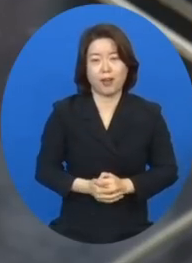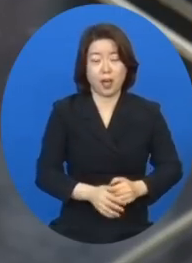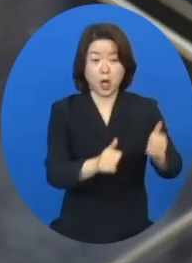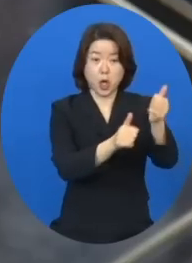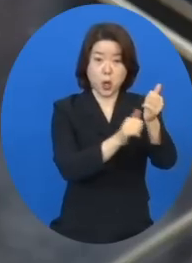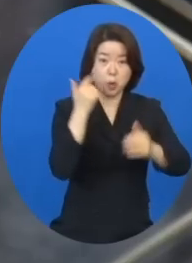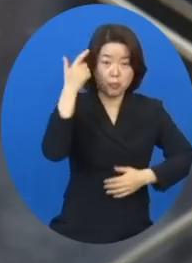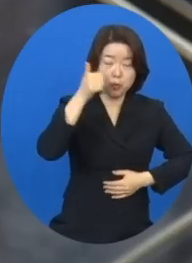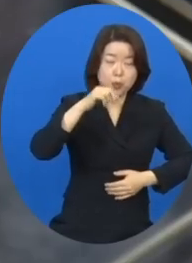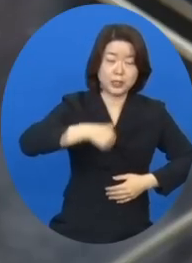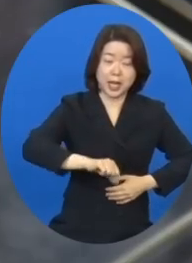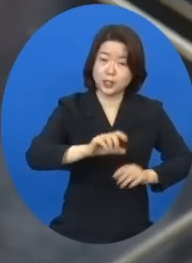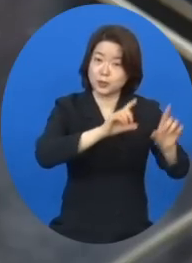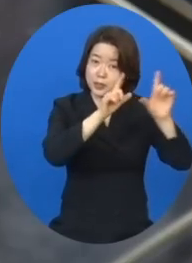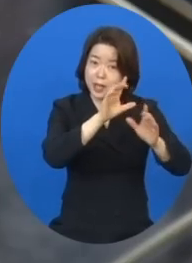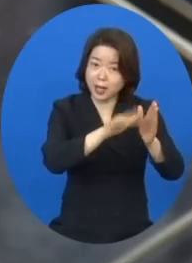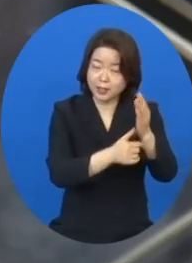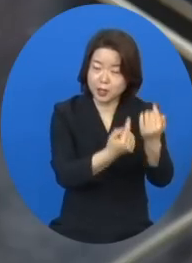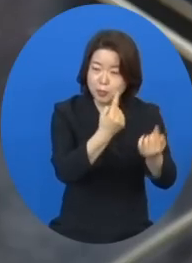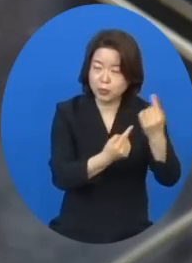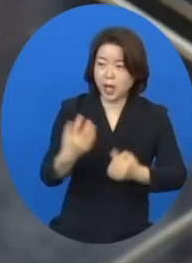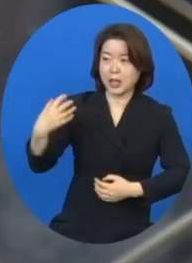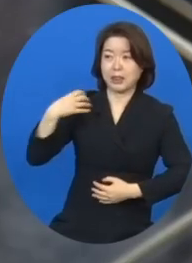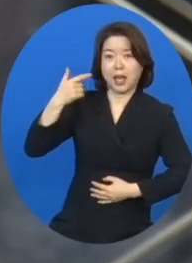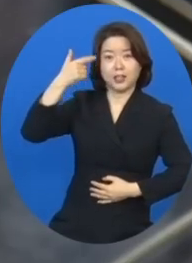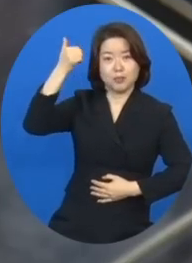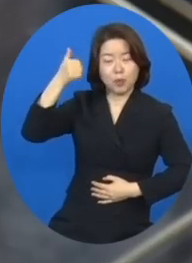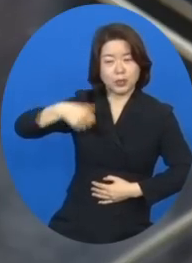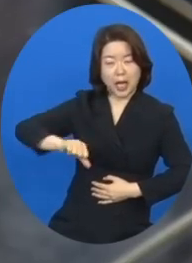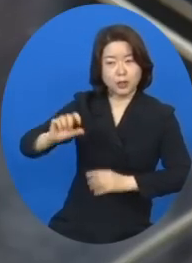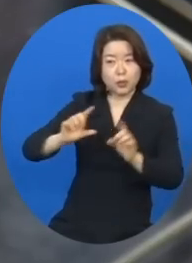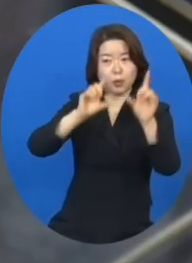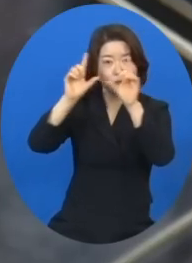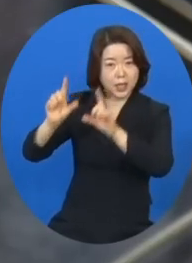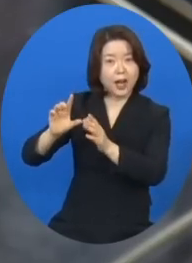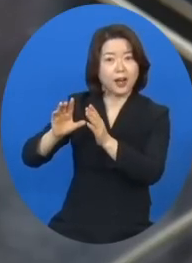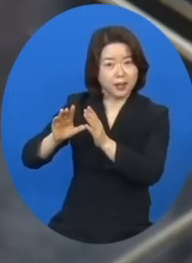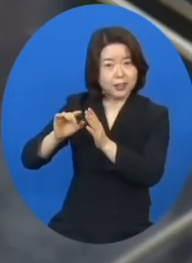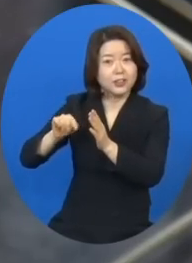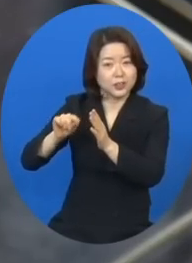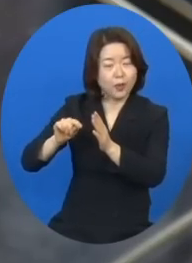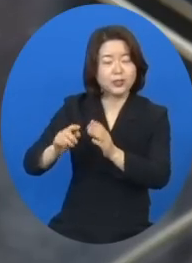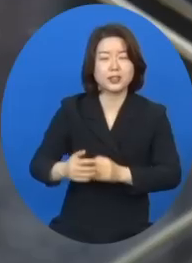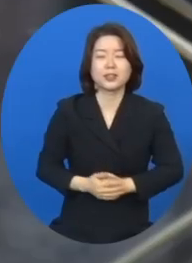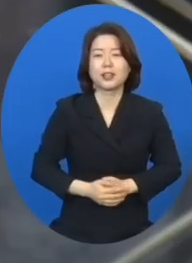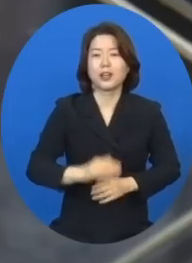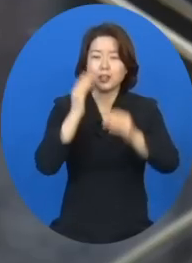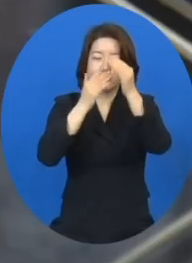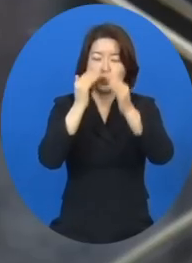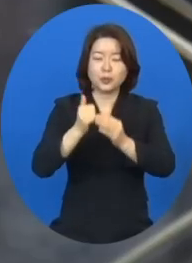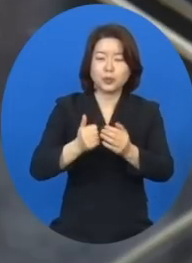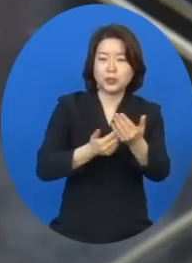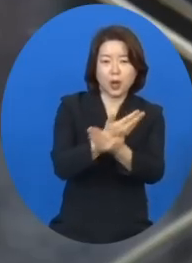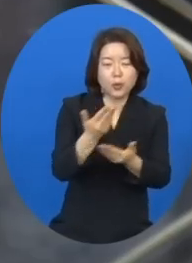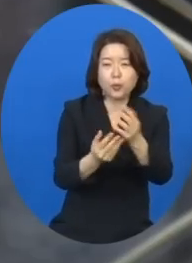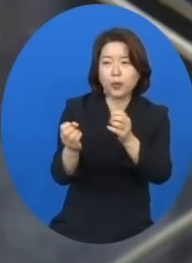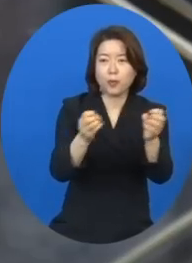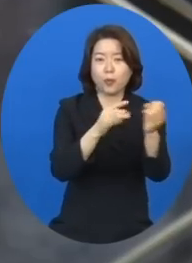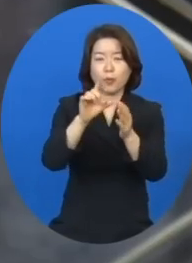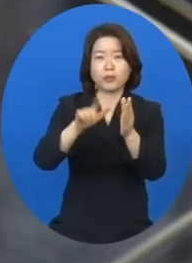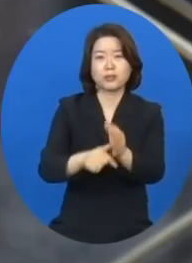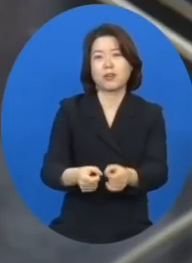때보다 담임 목사의 아들로 살 때 성도님들과 교제할 시간이 더 많아지더라고요. 참